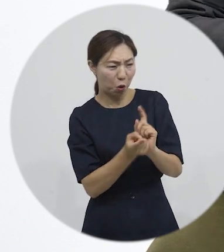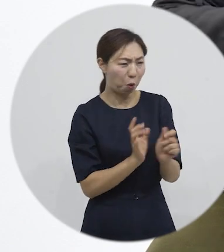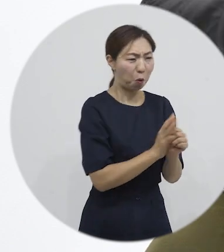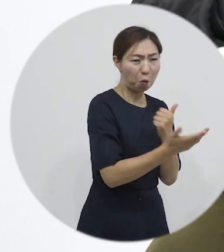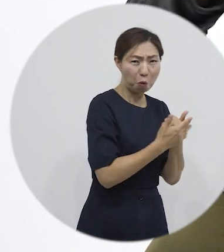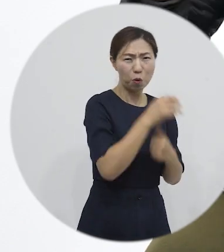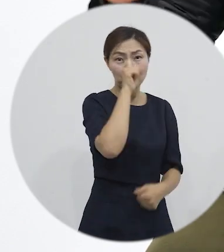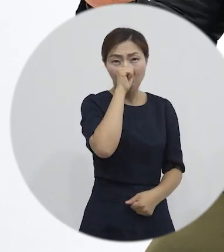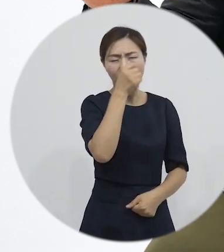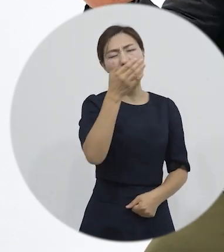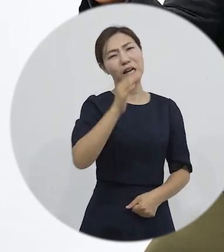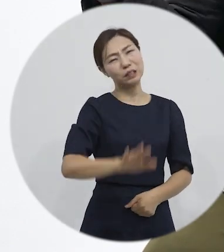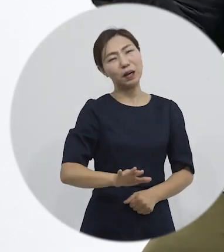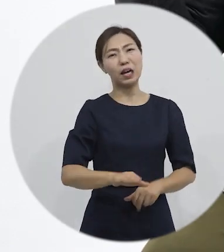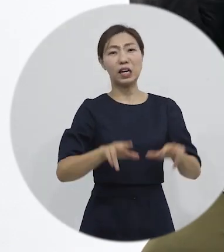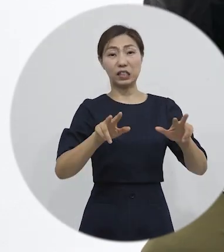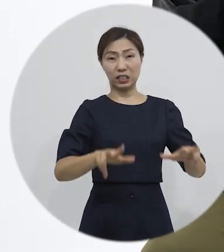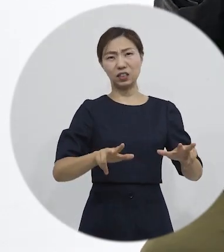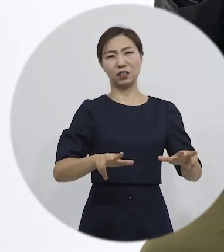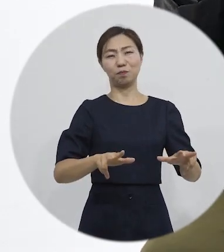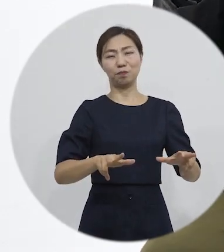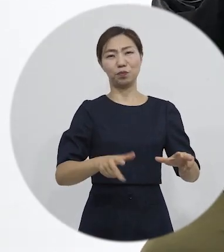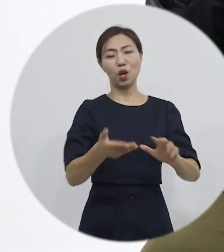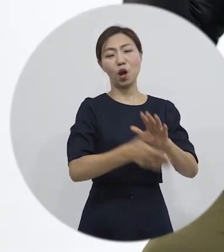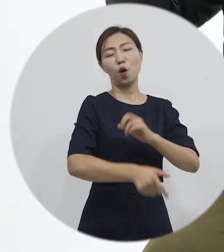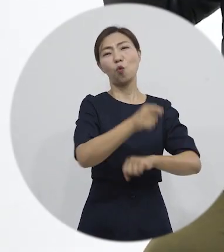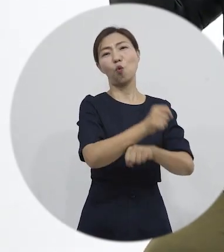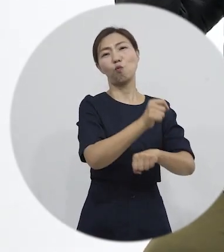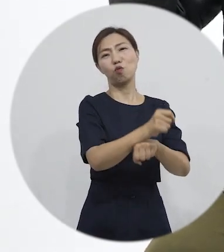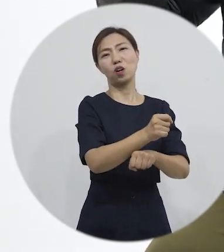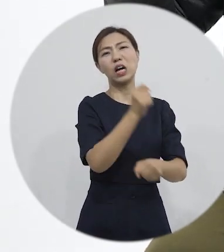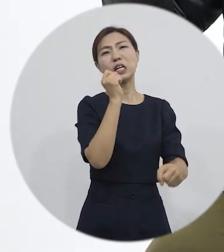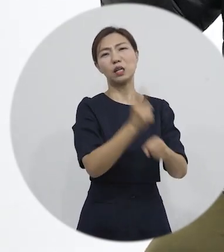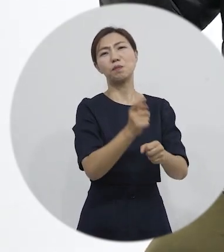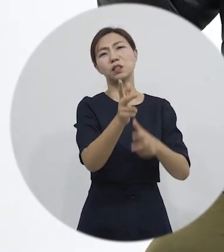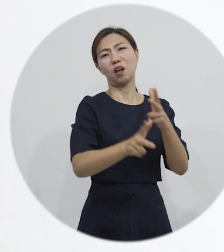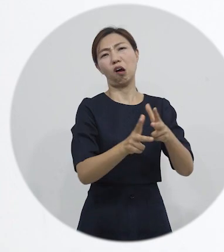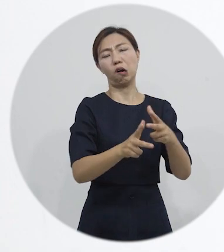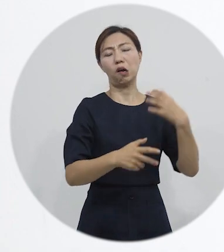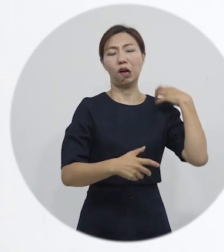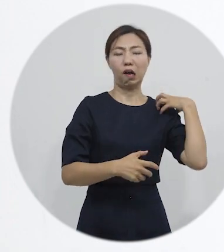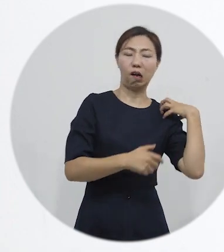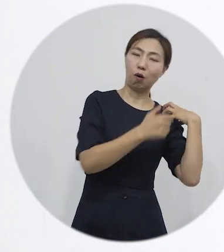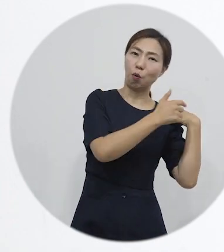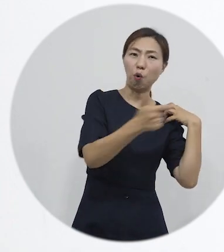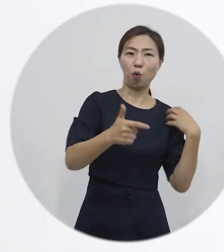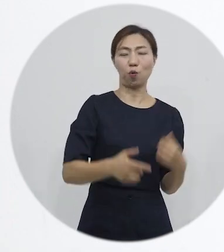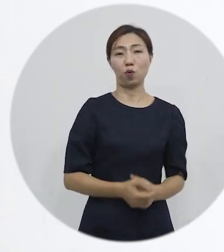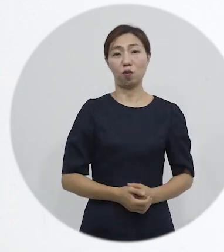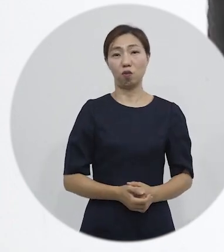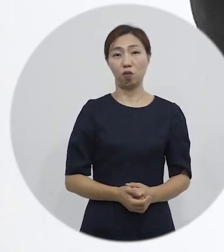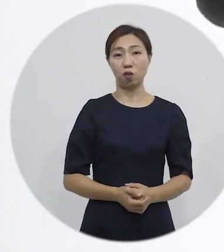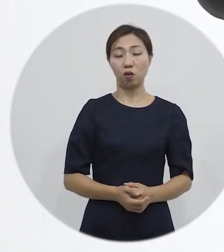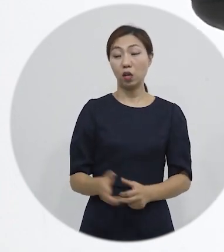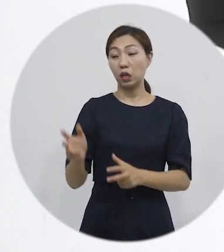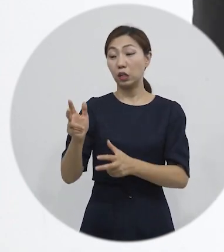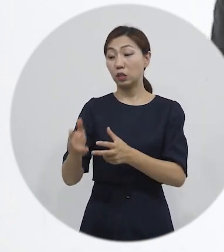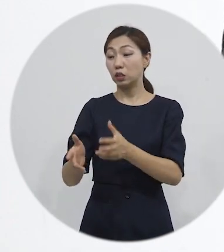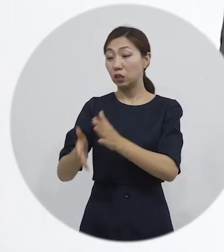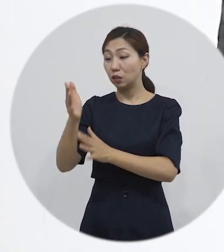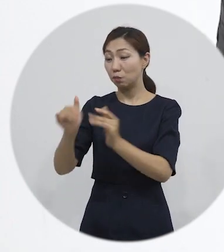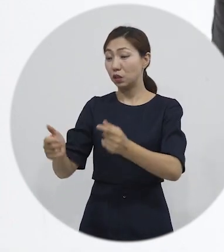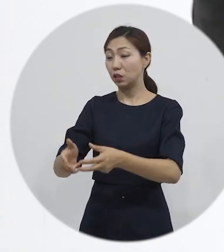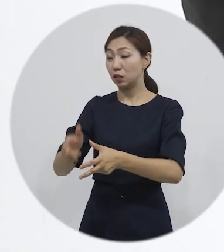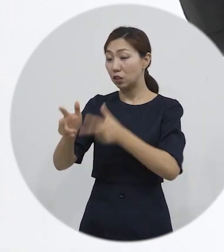대로 부서는 이미 자기네들이 해야 되는 사업의 목록을 이만큼 갖고 있습니다. 참여 예산 사업은 거기에 부과되는